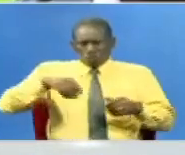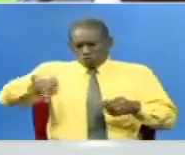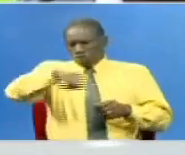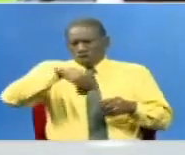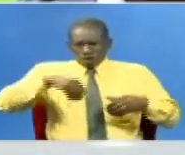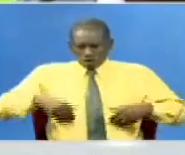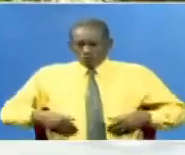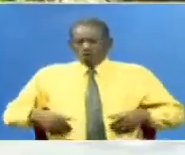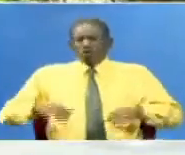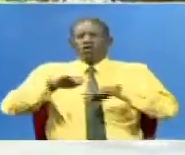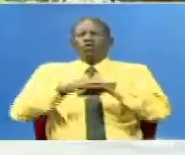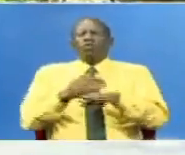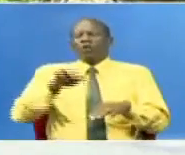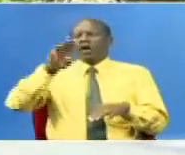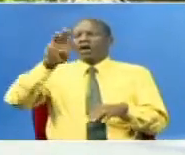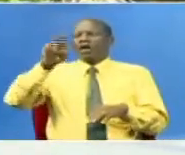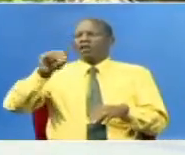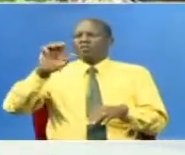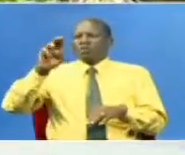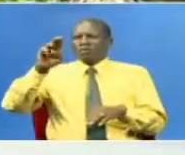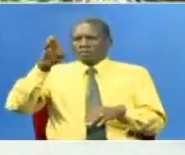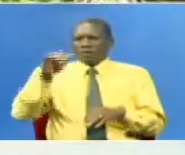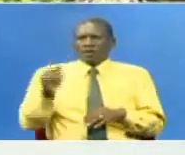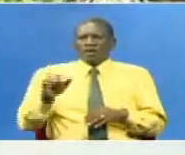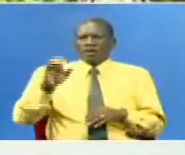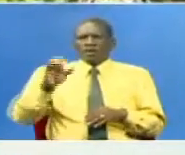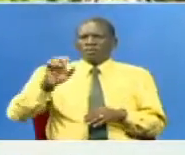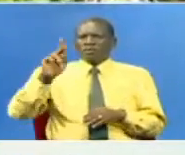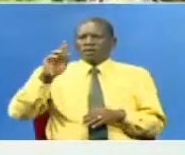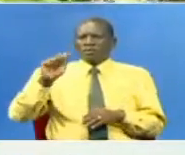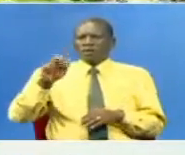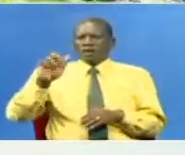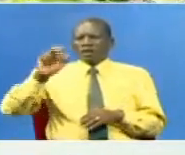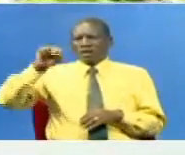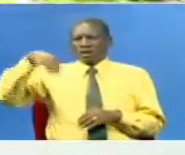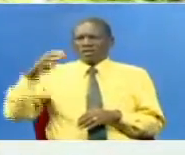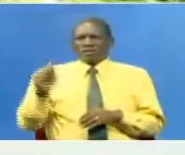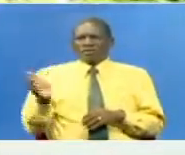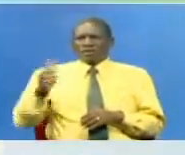Sisi ni vijana wa Gikuyu na Mubi. Ibrahim Karanja, NTV.